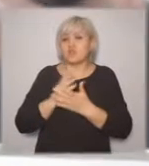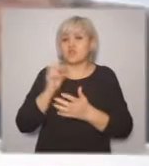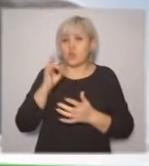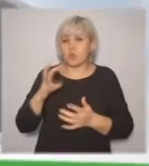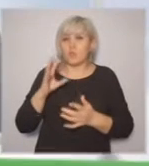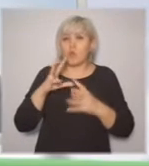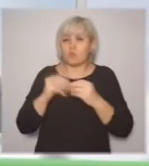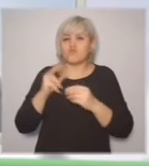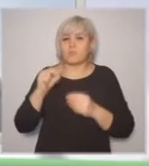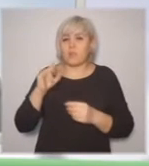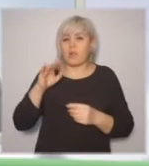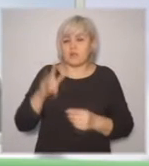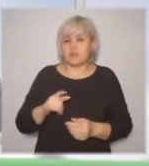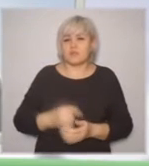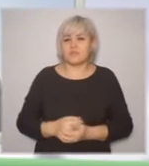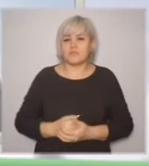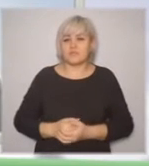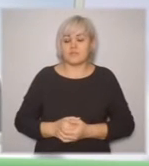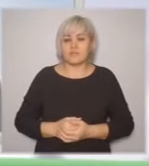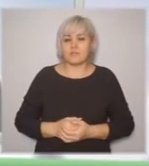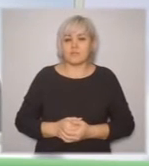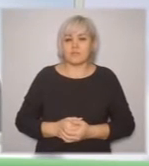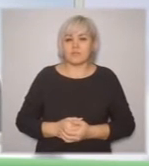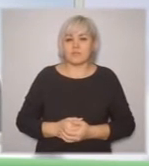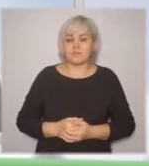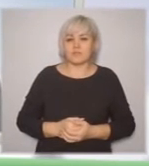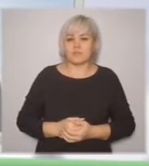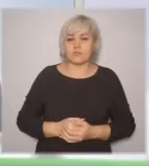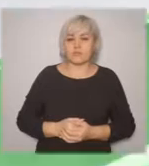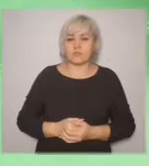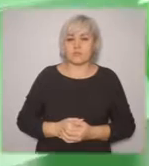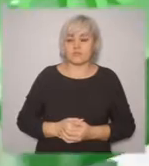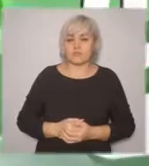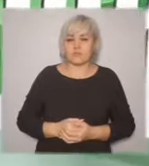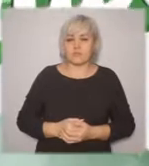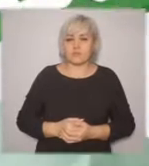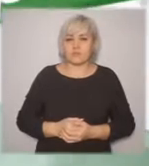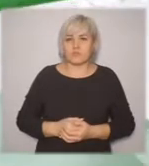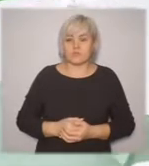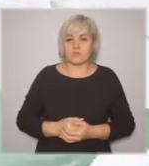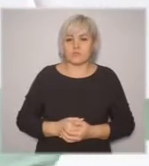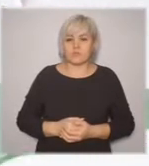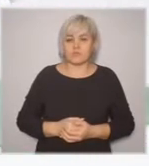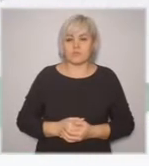общественную деятельность, являясь членом Общественной палаты Югры 6-го созыва.